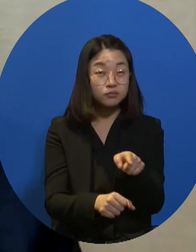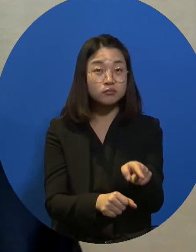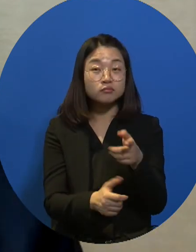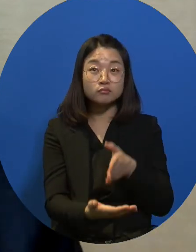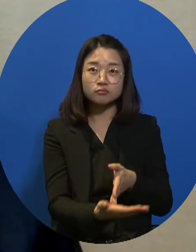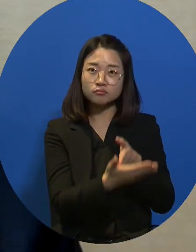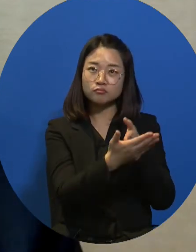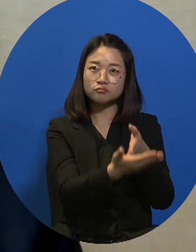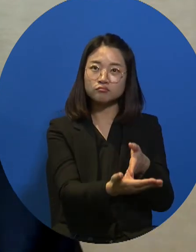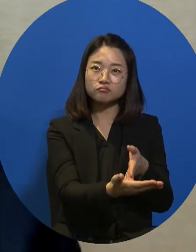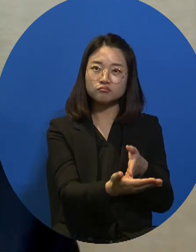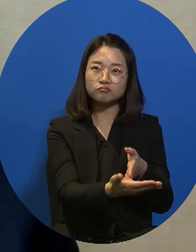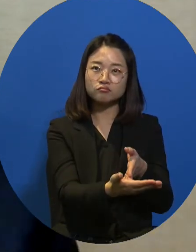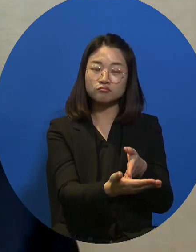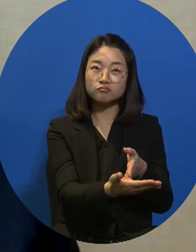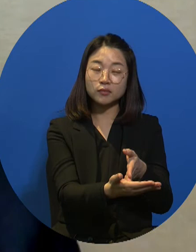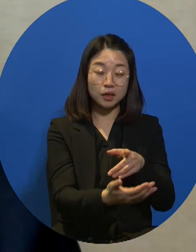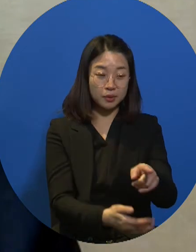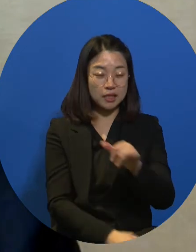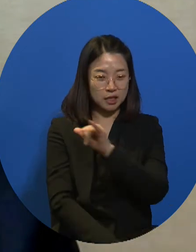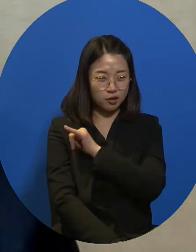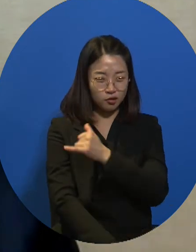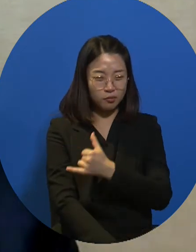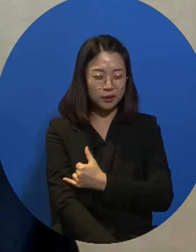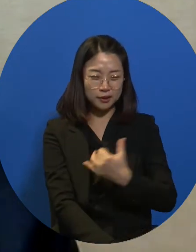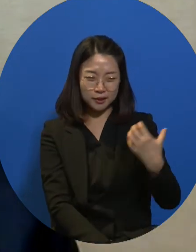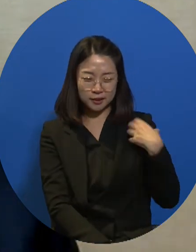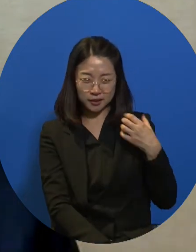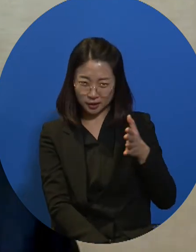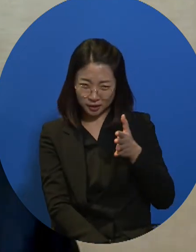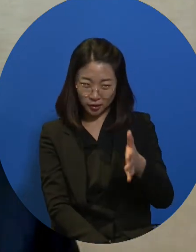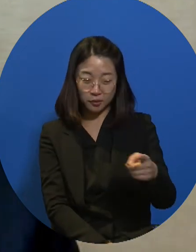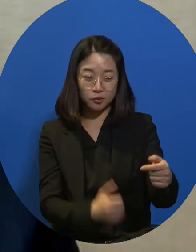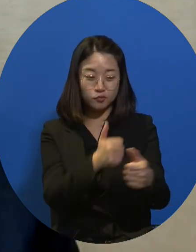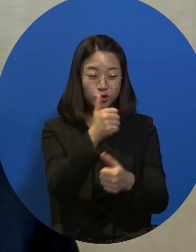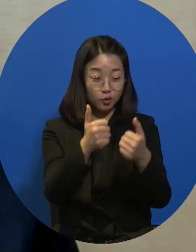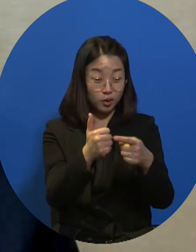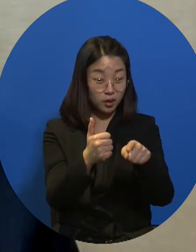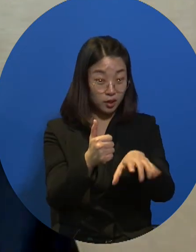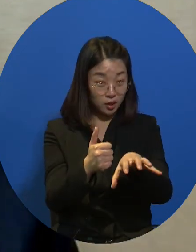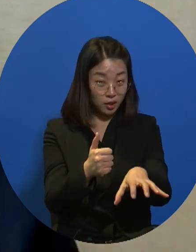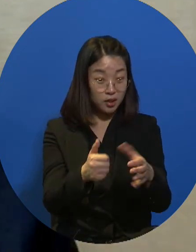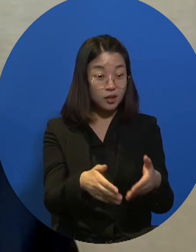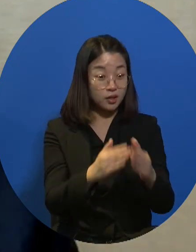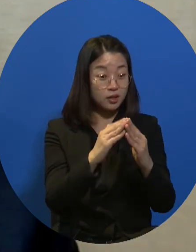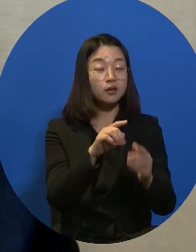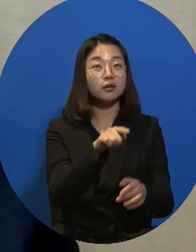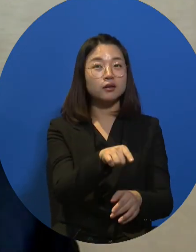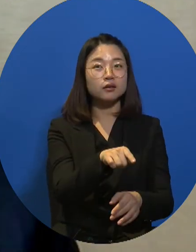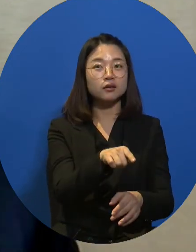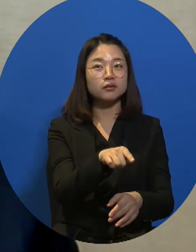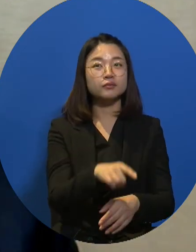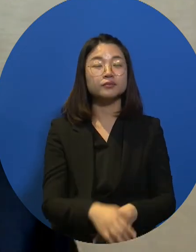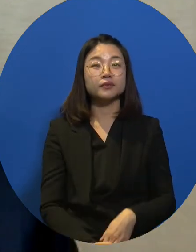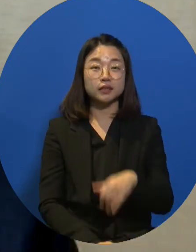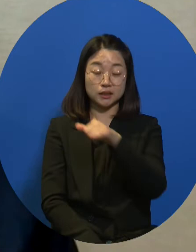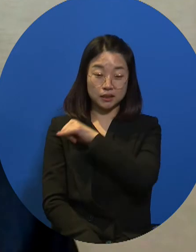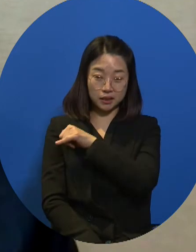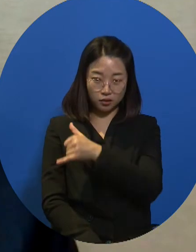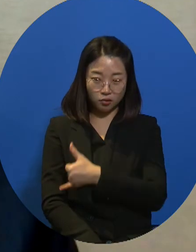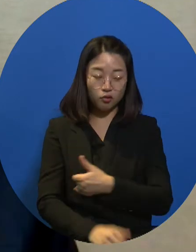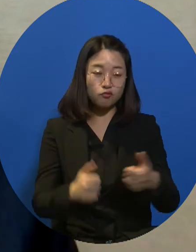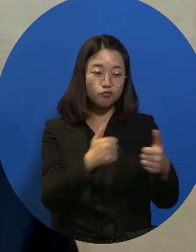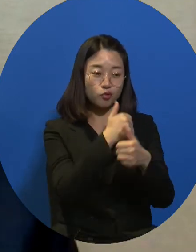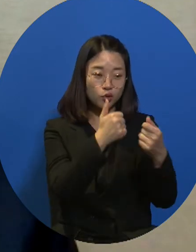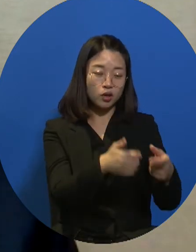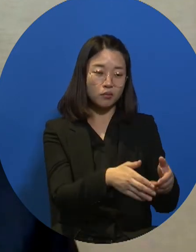부분을 인권만 전담적으로 관장하는 그런 상임위원회로서, 상설 상임위원회로서 인권위원회를 신설해야